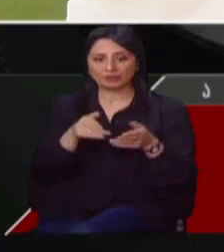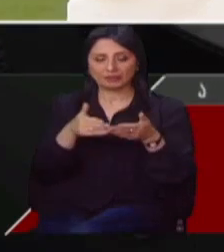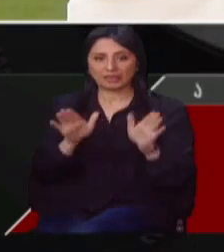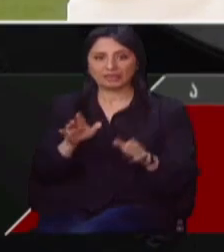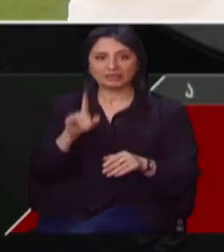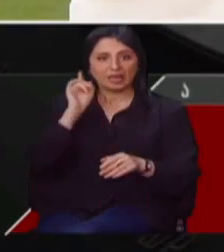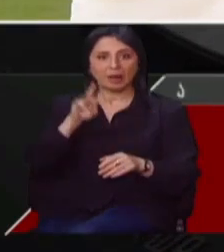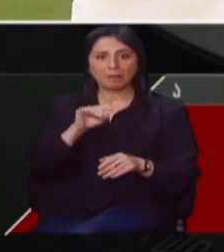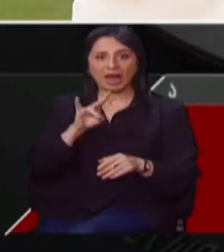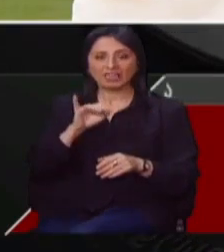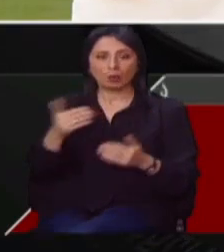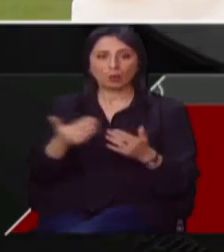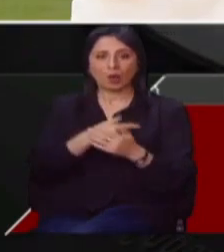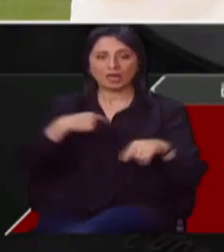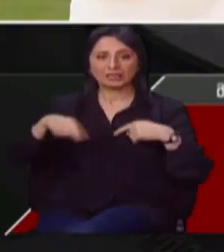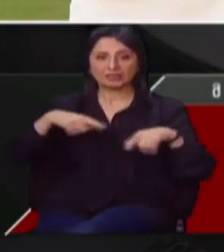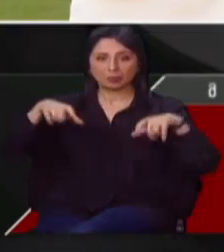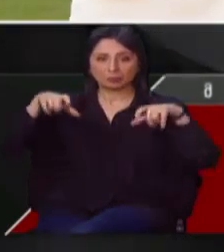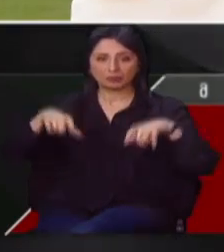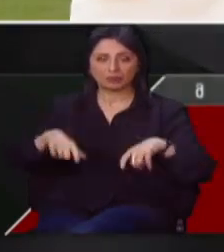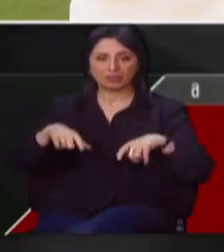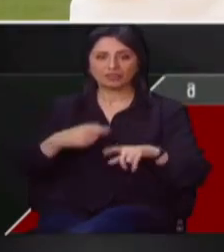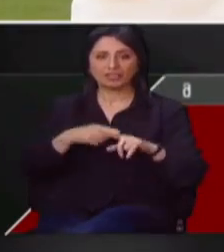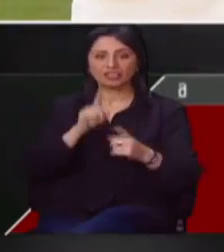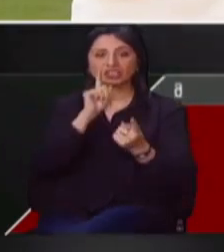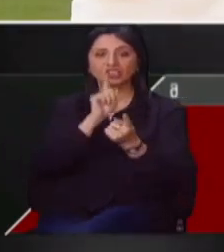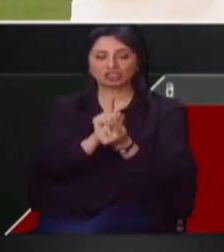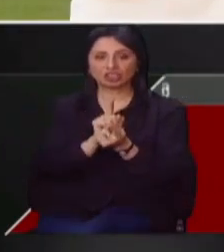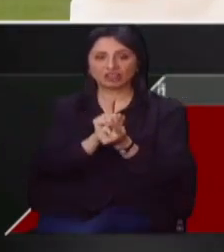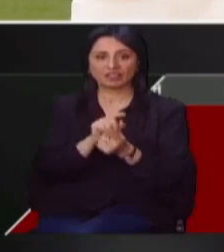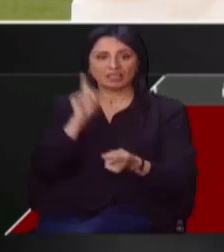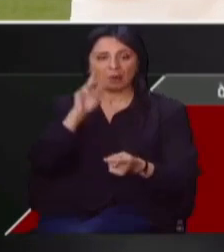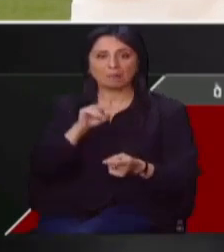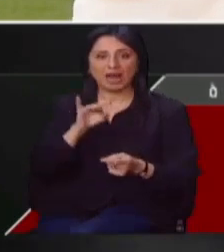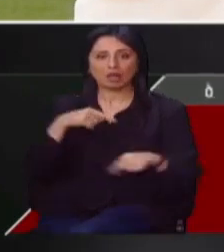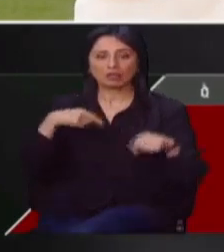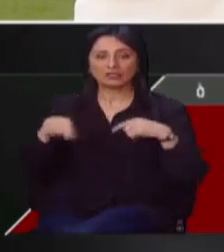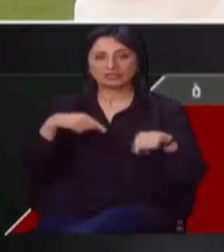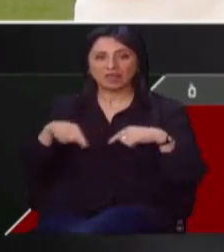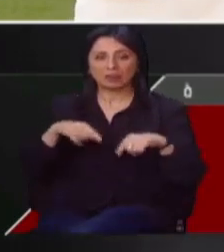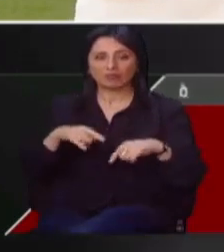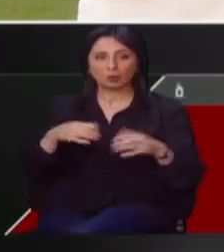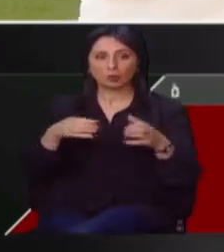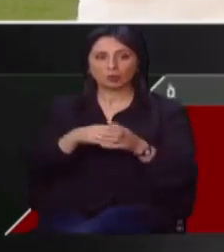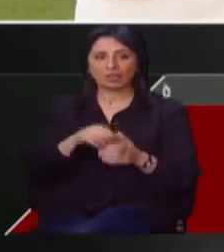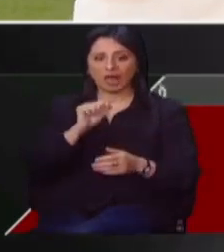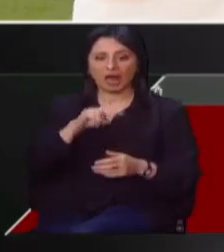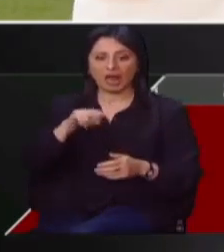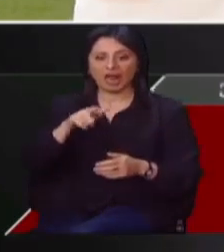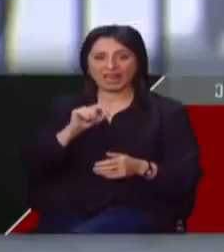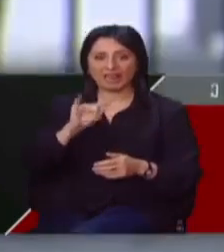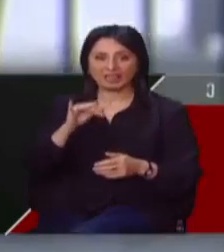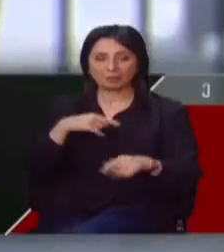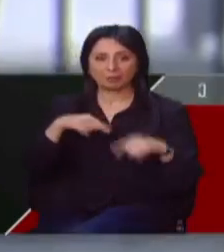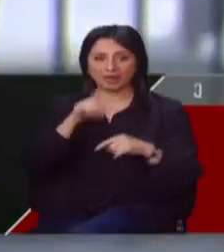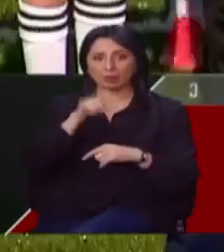გახსნა მარნეულის ახალი საფეხბურთო სტადიონი. ის შეხვდა მარნეულის საფეხბურთო გუნდ ალგეთის